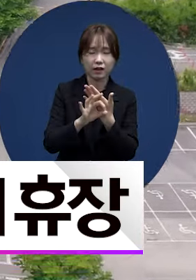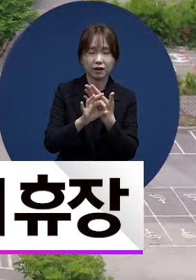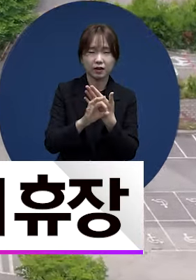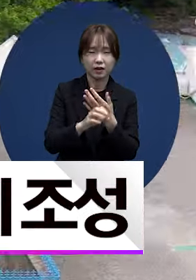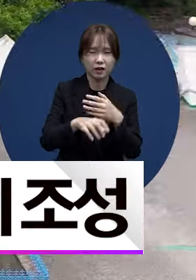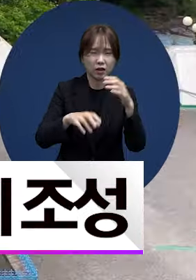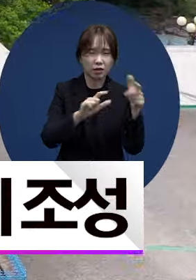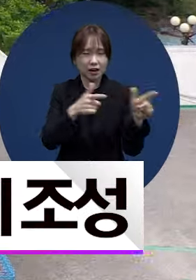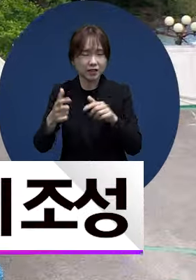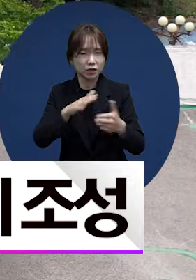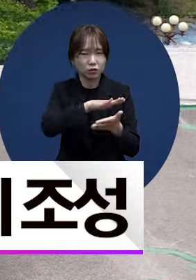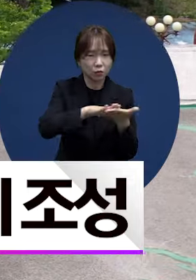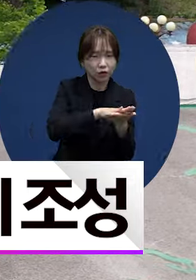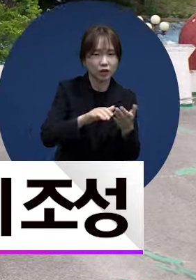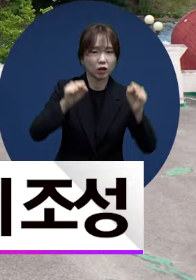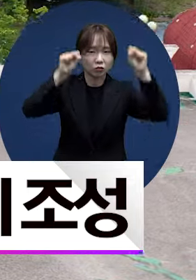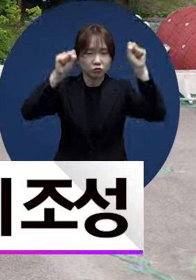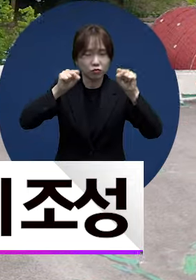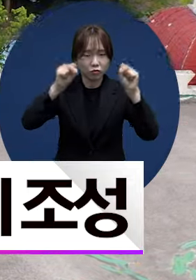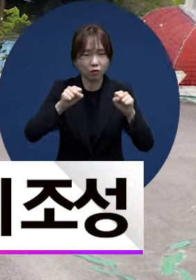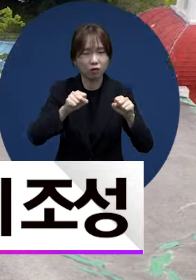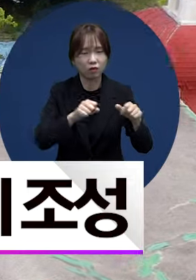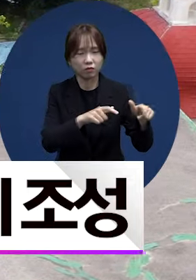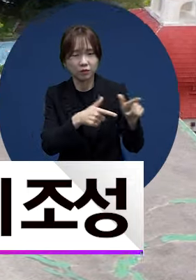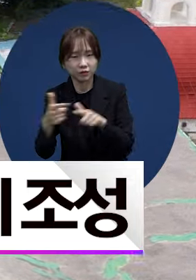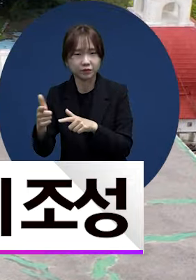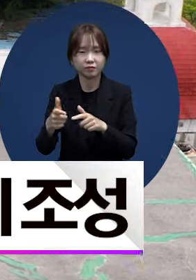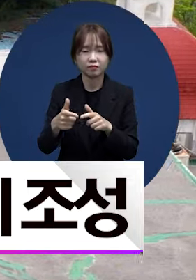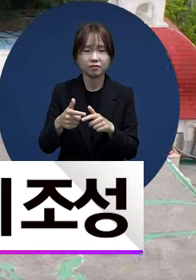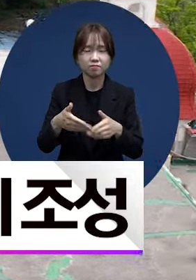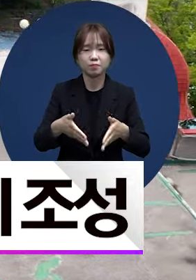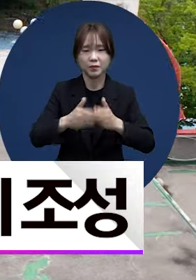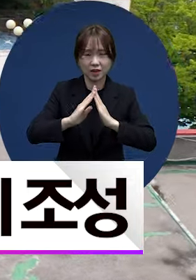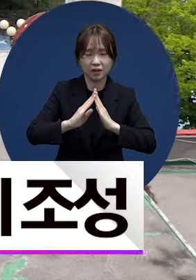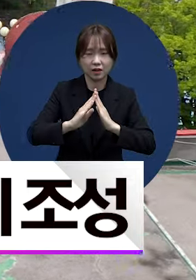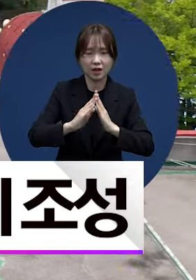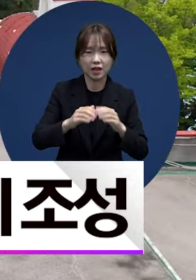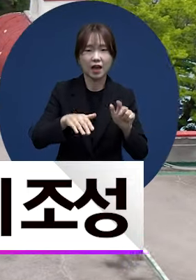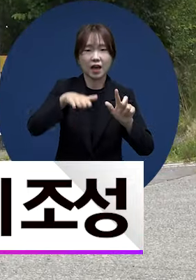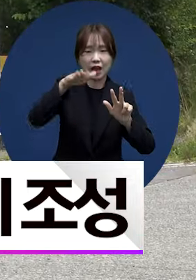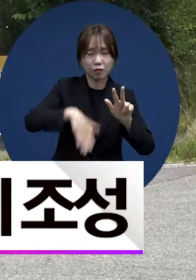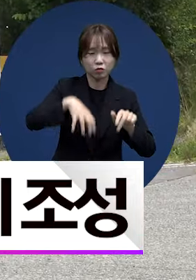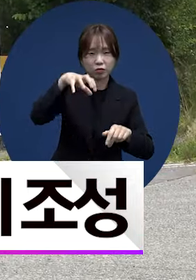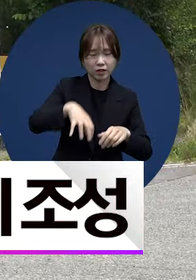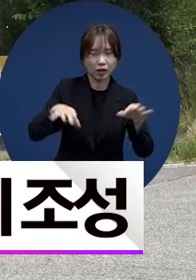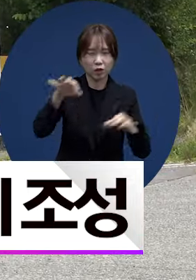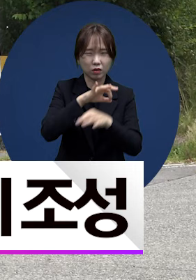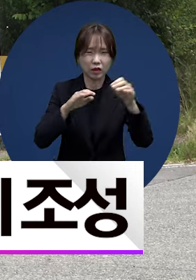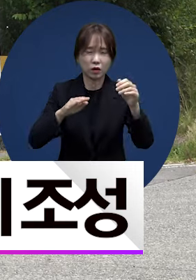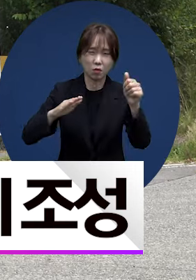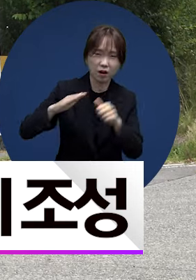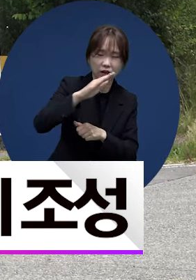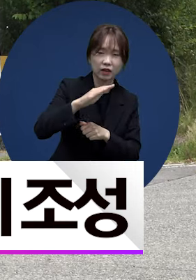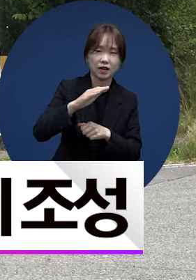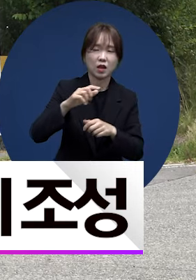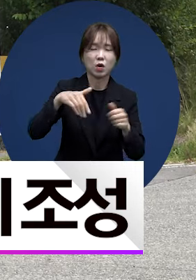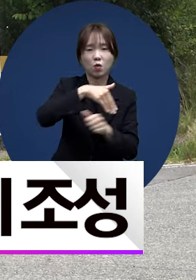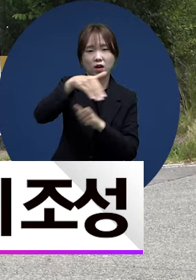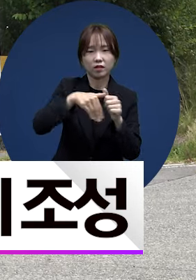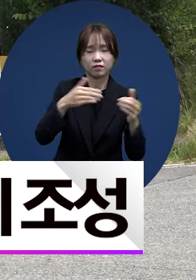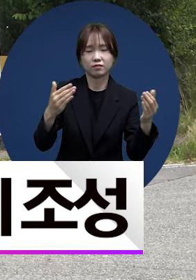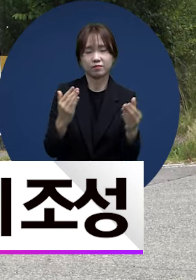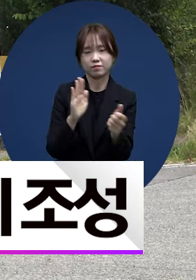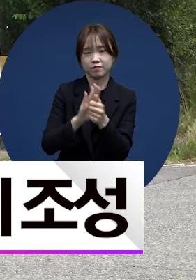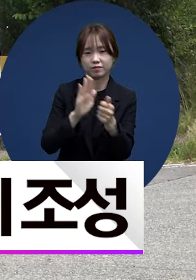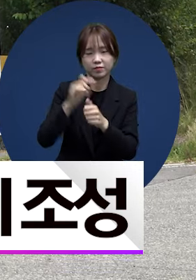경우 테마빌리지와 복합 테마파크, 스포츠 종합단지 등을 조성해 하북 지역의 경기 활성화와 생활 환경